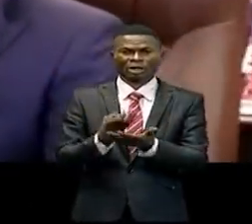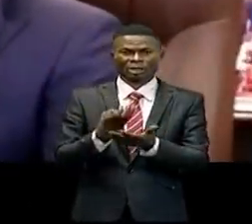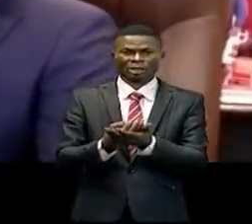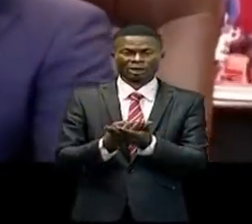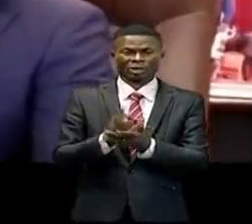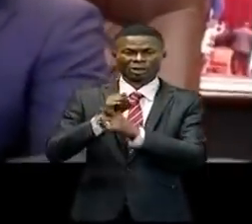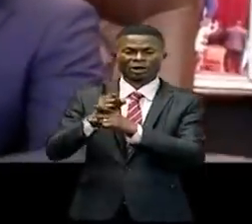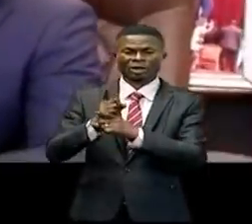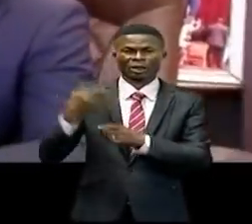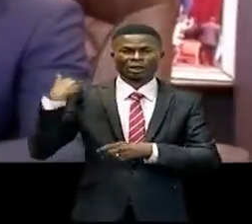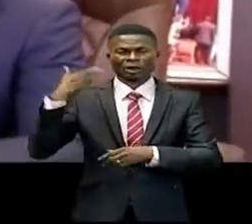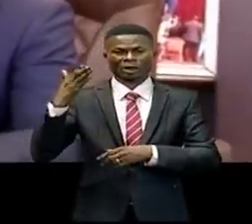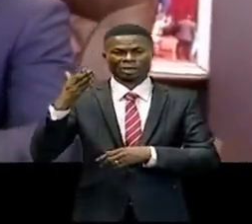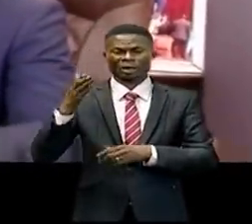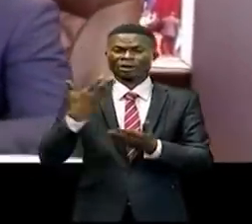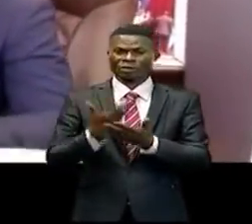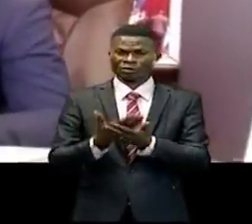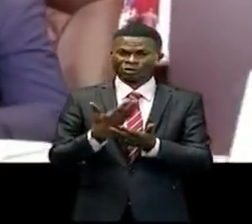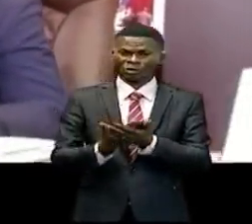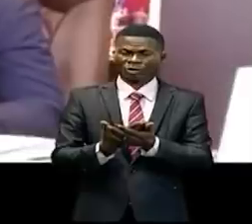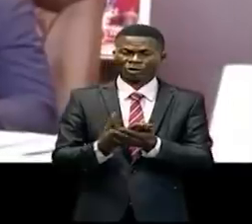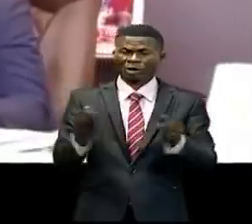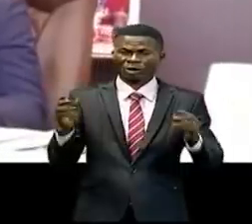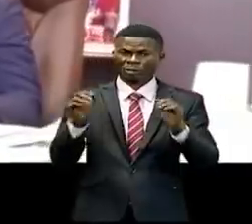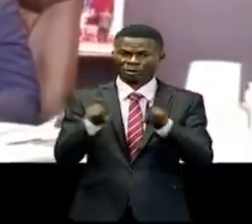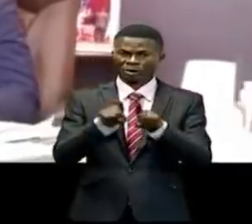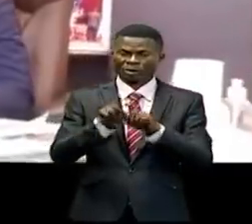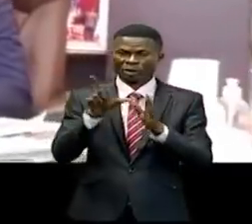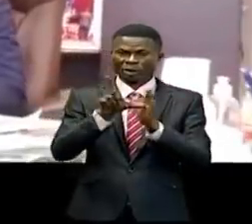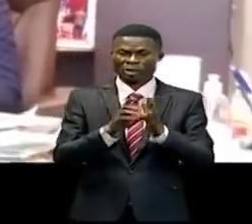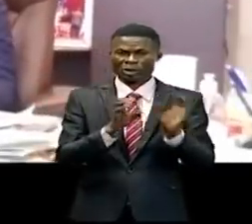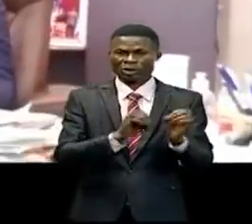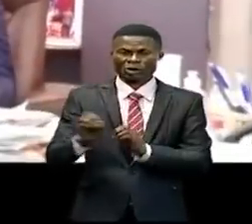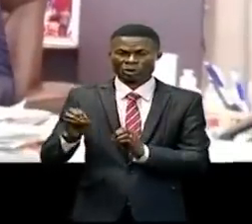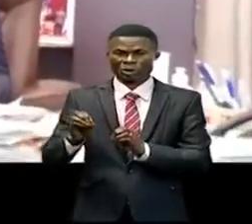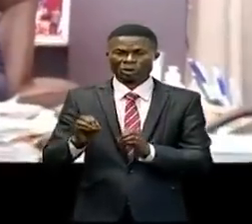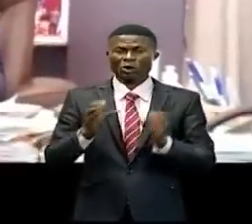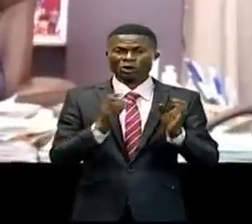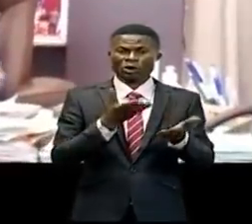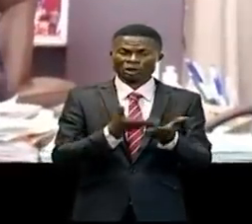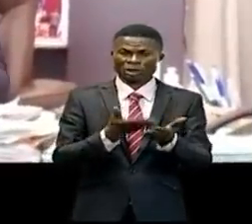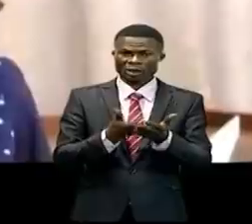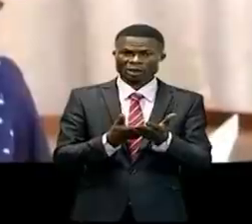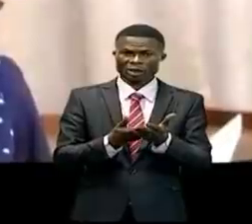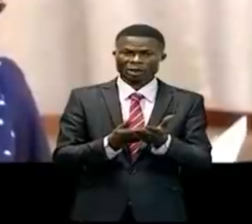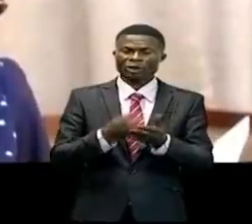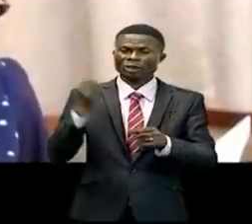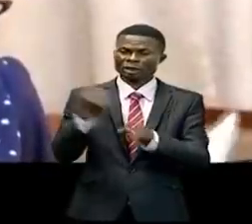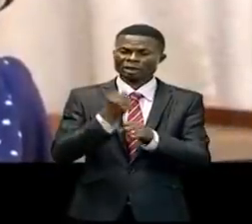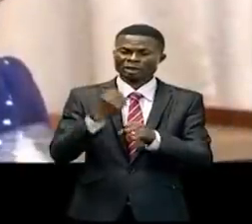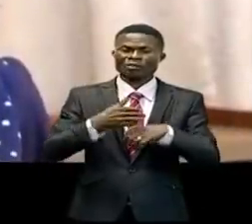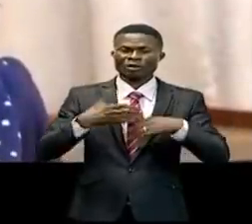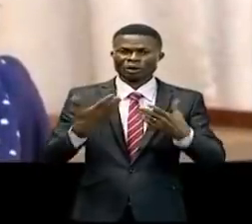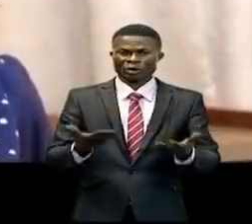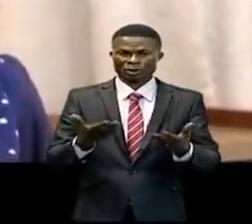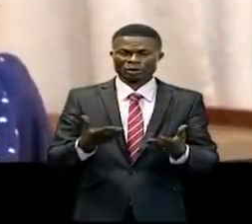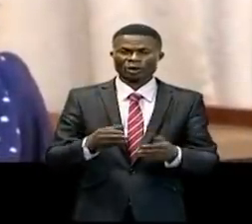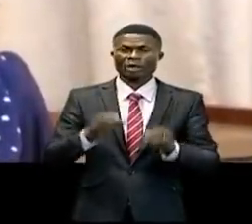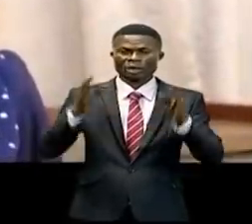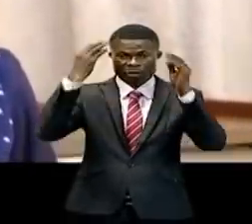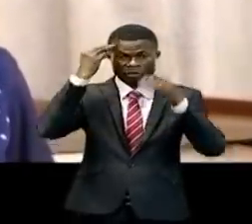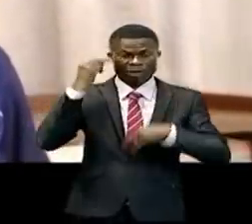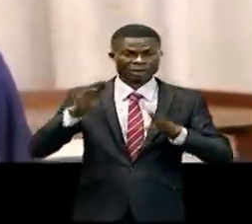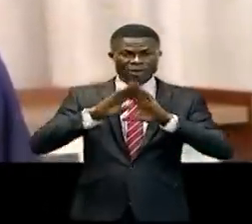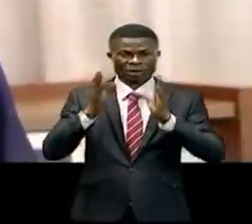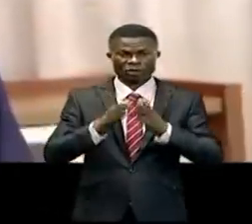du public dans les plus brefs délais, conformément à la loi organique portant son organisation et son fonctionnement. Le Conseil de ministres